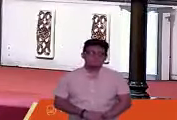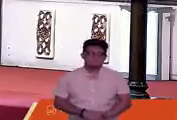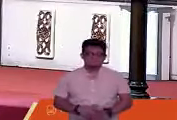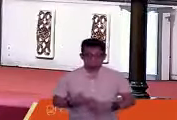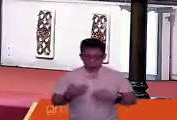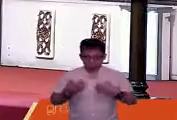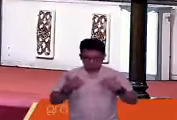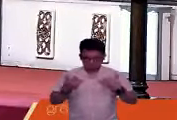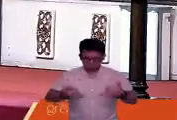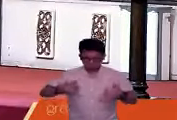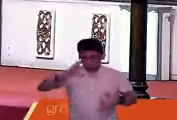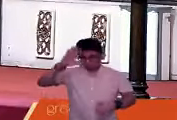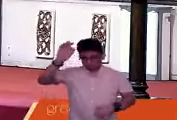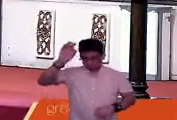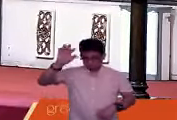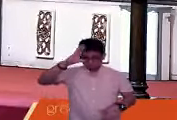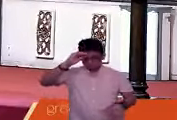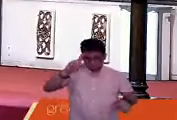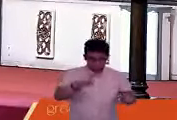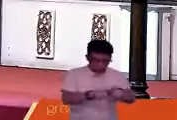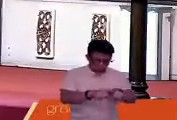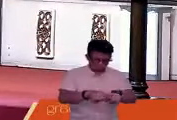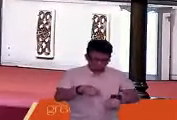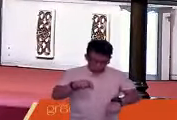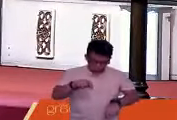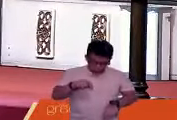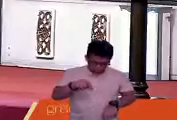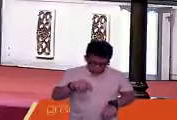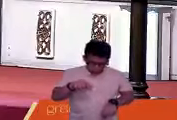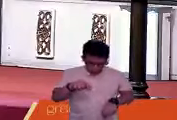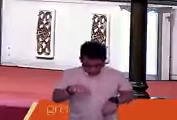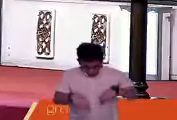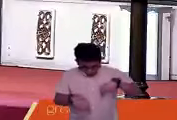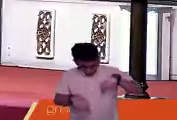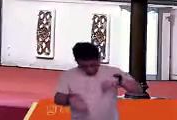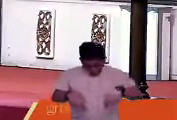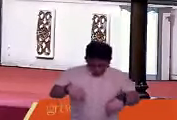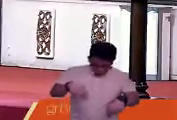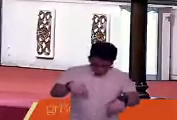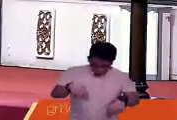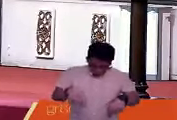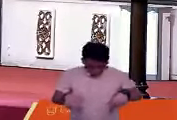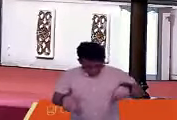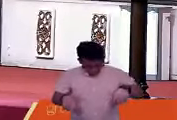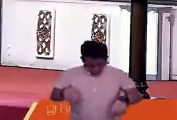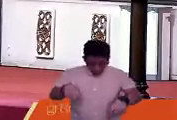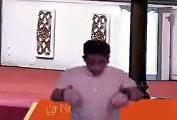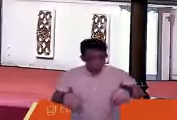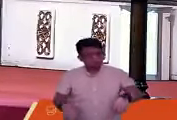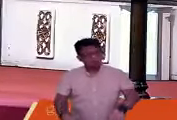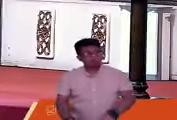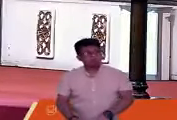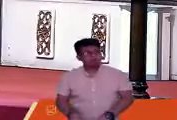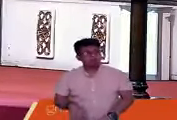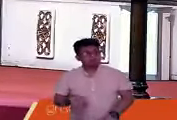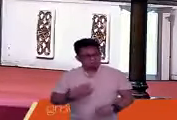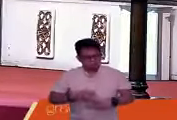Kaya, ang iyang linakwan mga kaigsunan, ingon na niya na, ako nga, nakainom doon kong Pastor